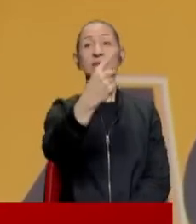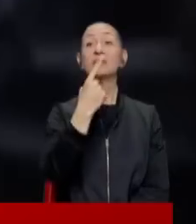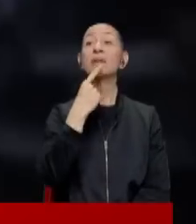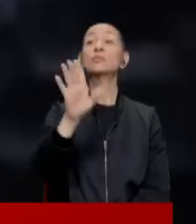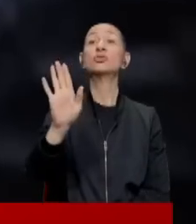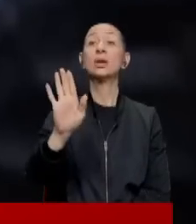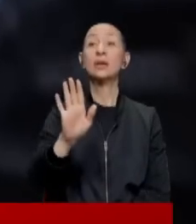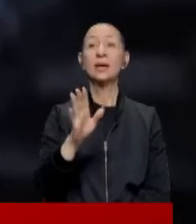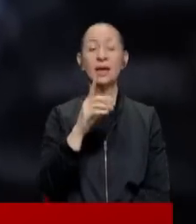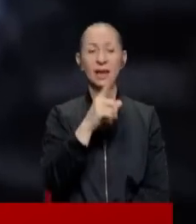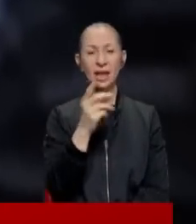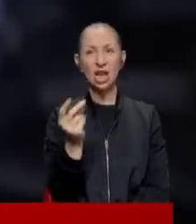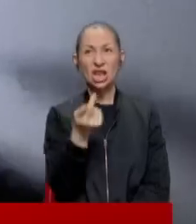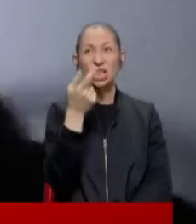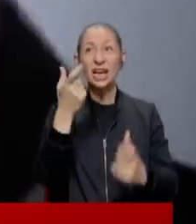demeyecek